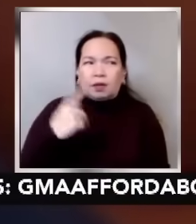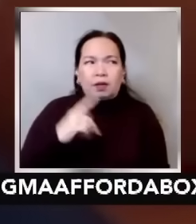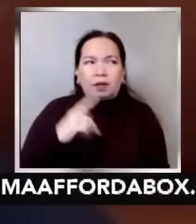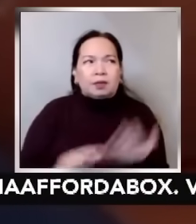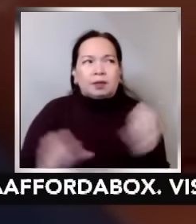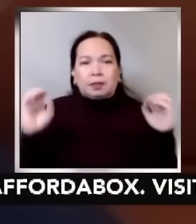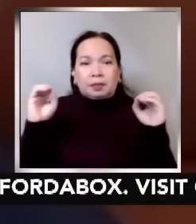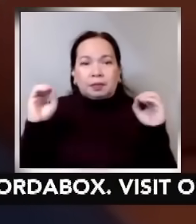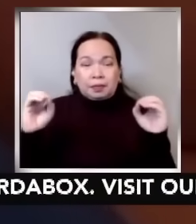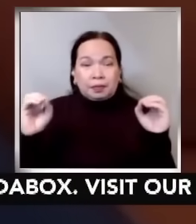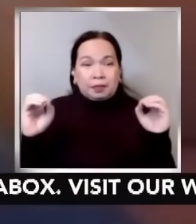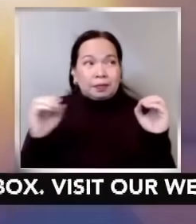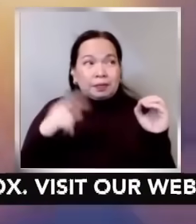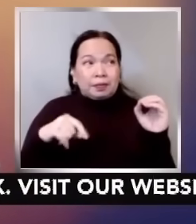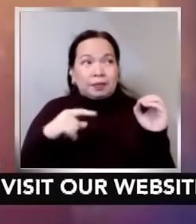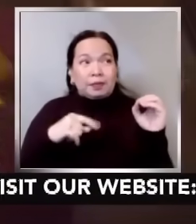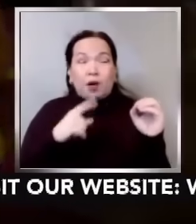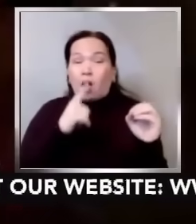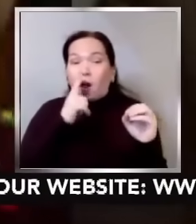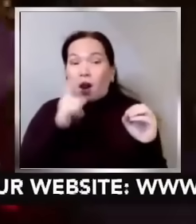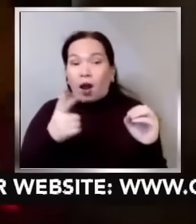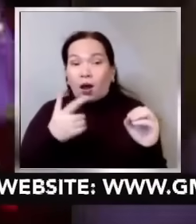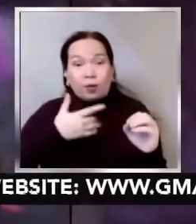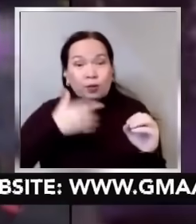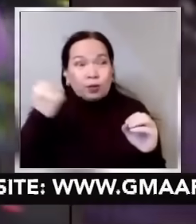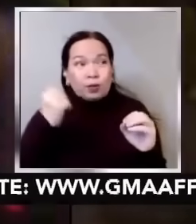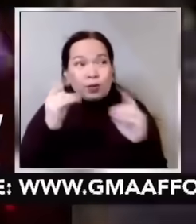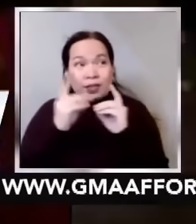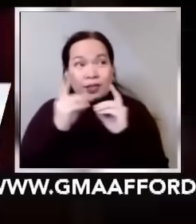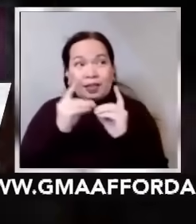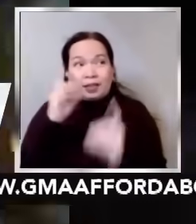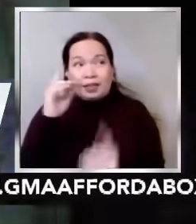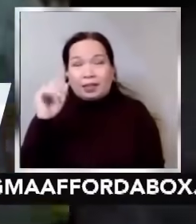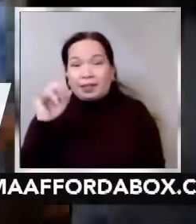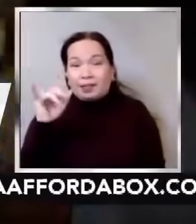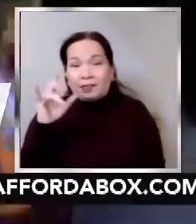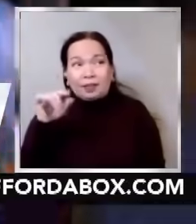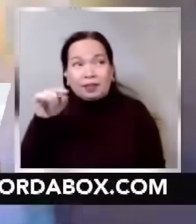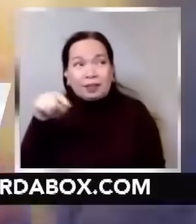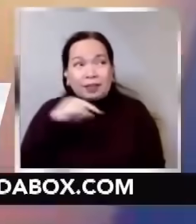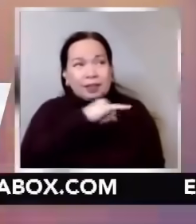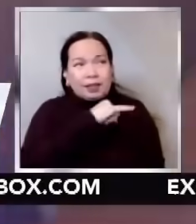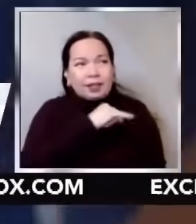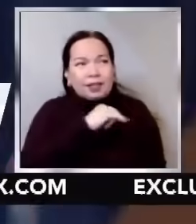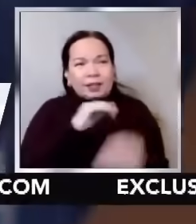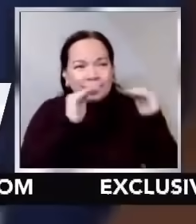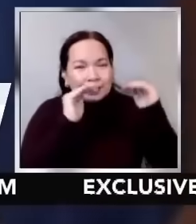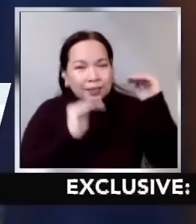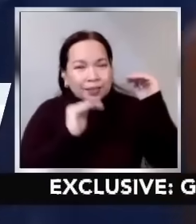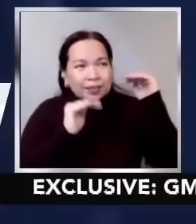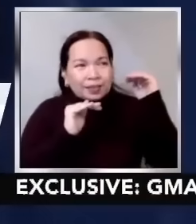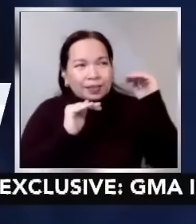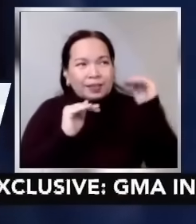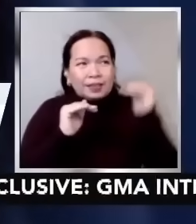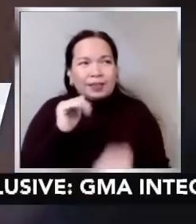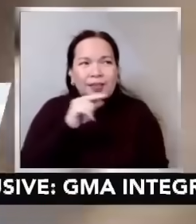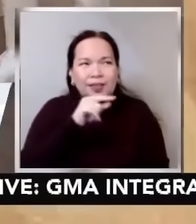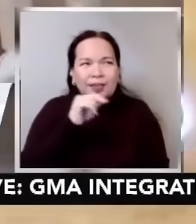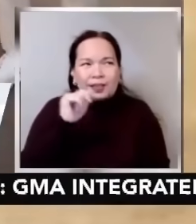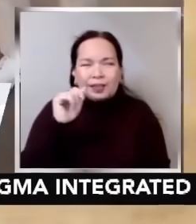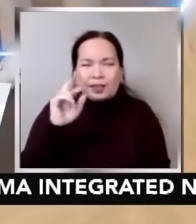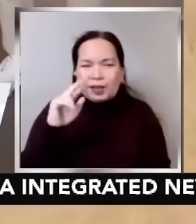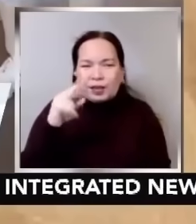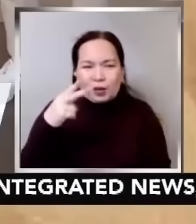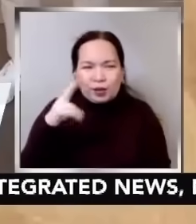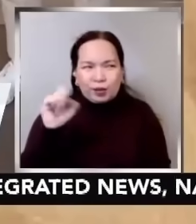on a lucky date with David, walang iba kung hindi ang kanyang tila mini-me na si It's Showtime Young Star Baby Argus.